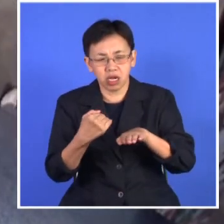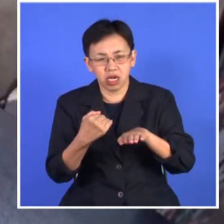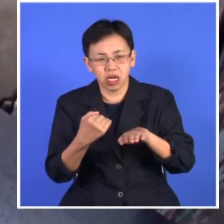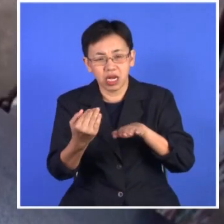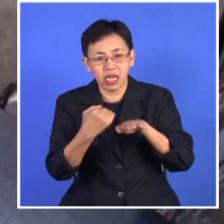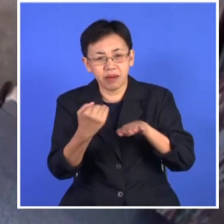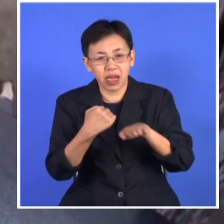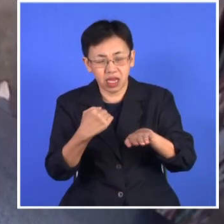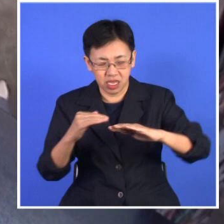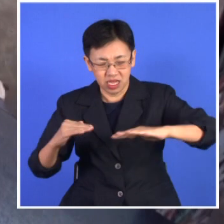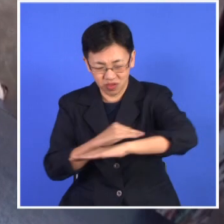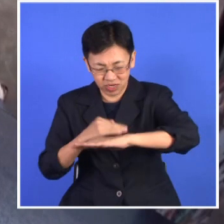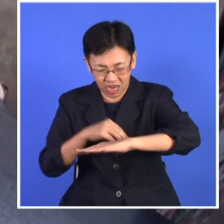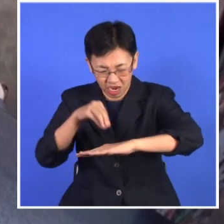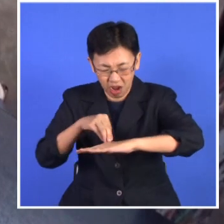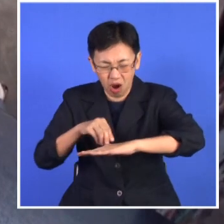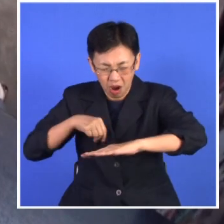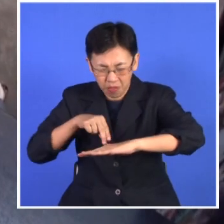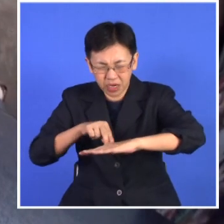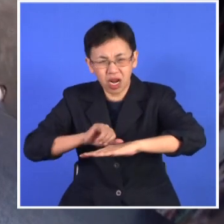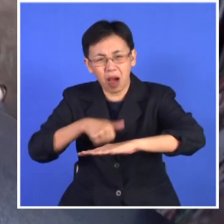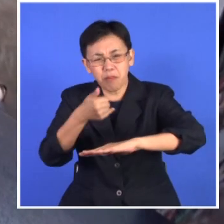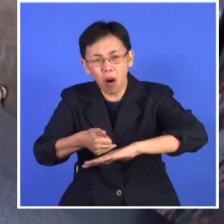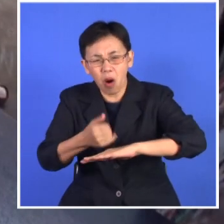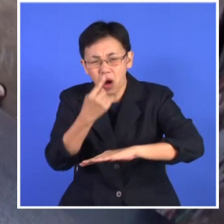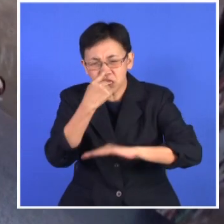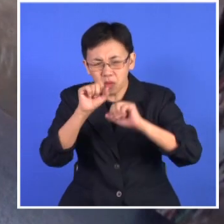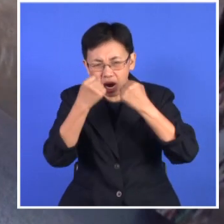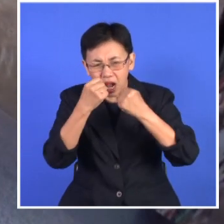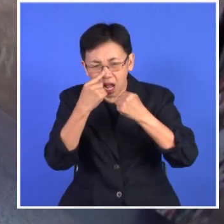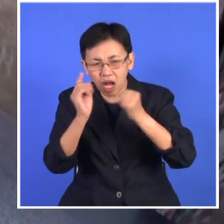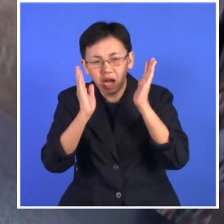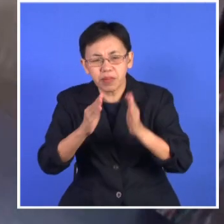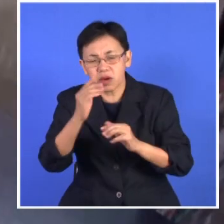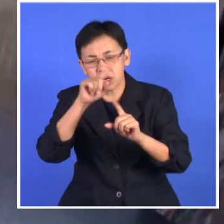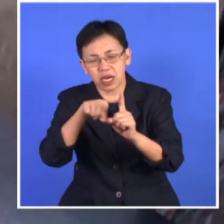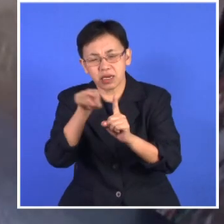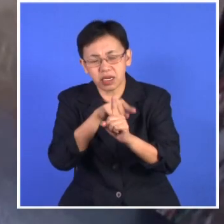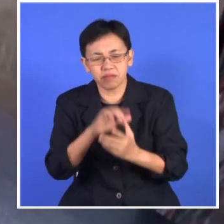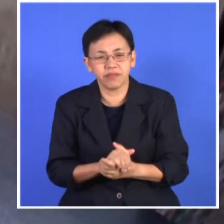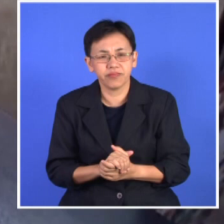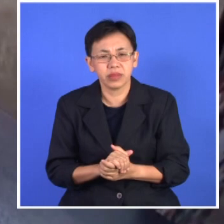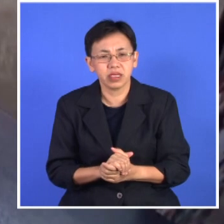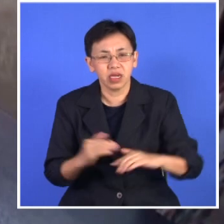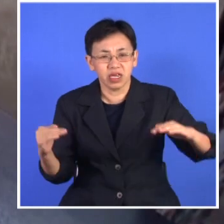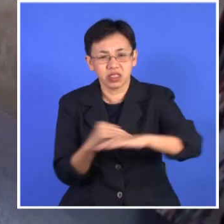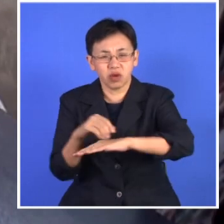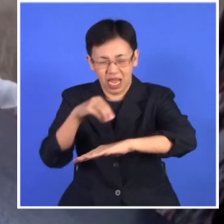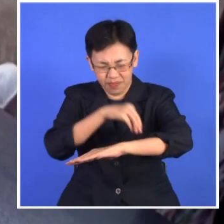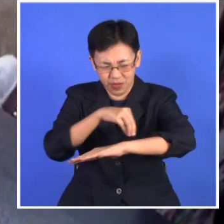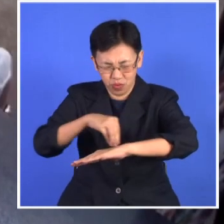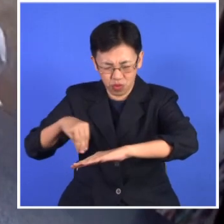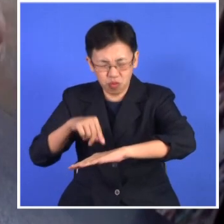ฟ้าดยจมูกหักเลยนะคะเป็นนักท่องเที่ยวชาวอังกฤษนะคะสะดุดหมุดกลถนนล้มจนบาดเจ็บ